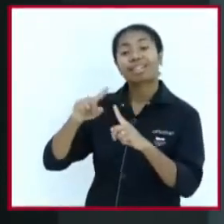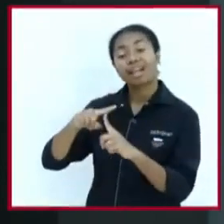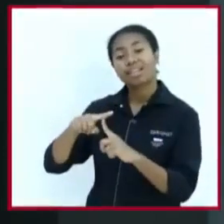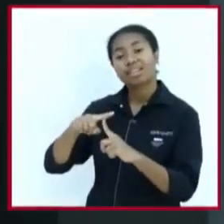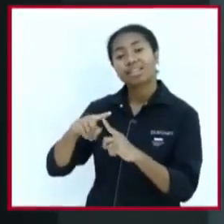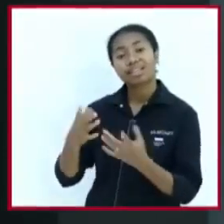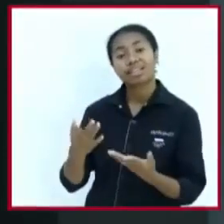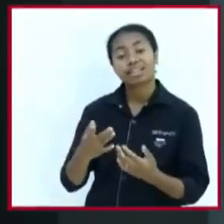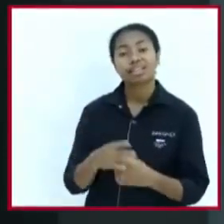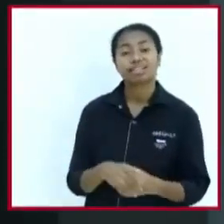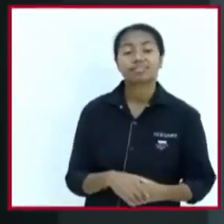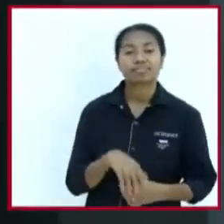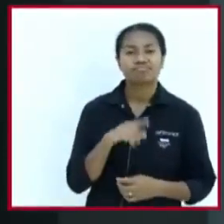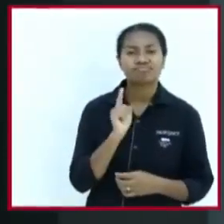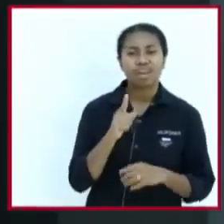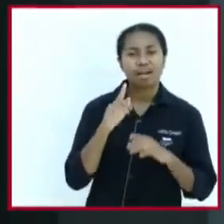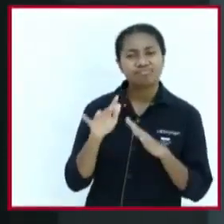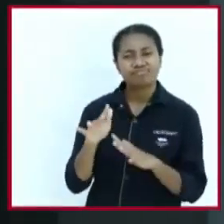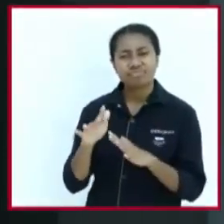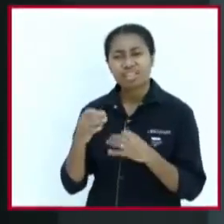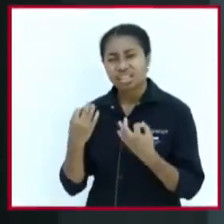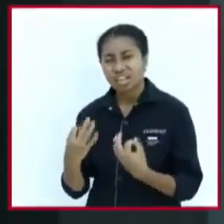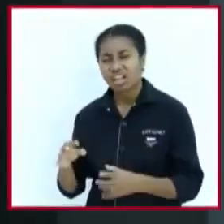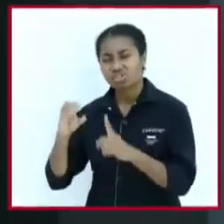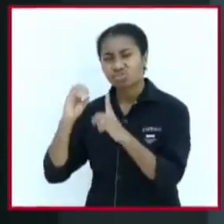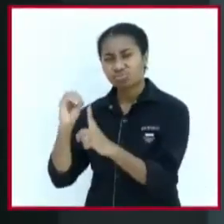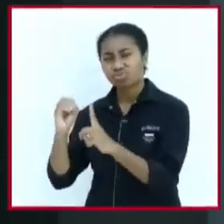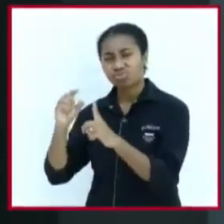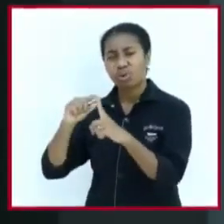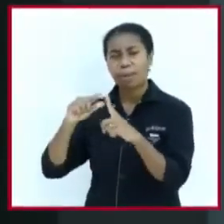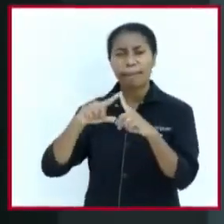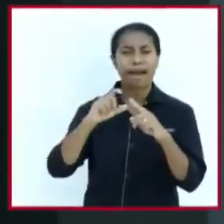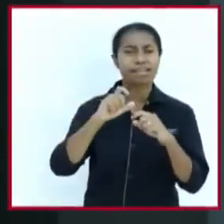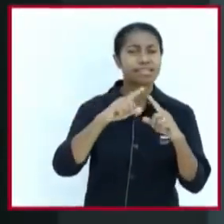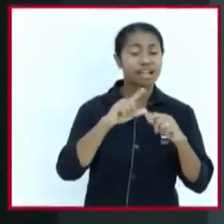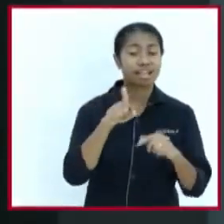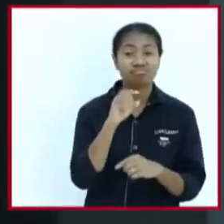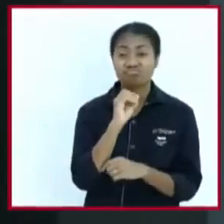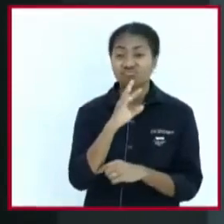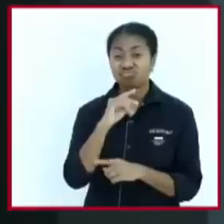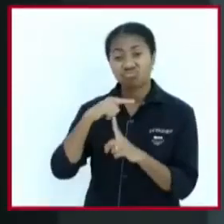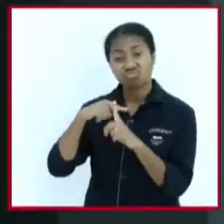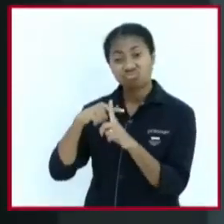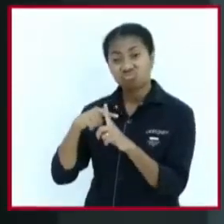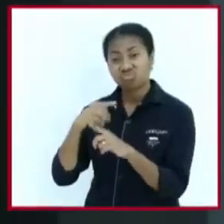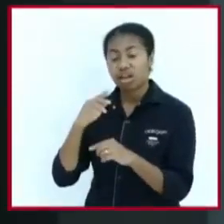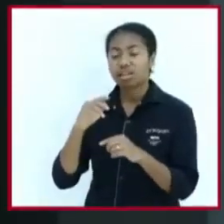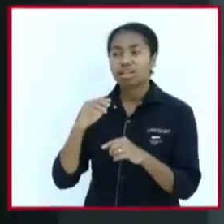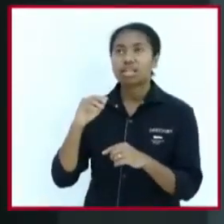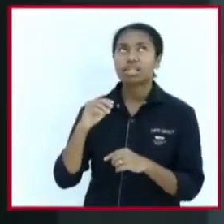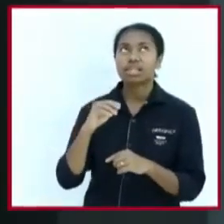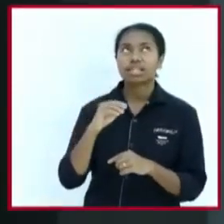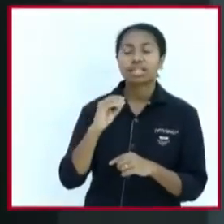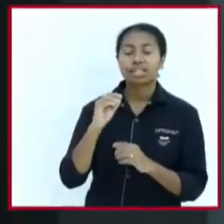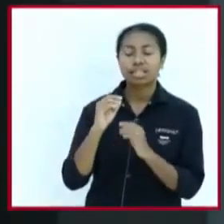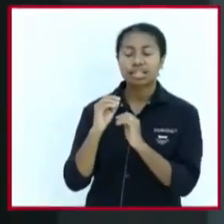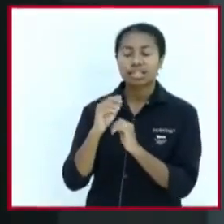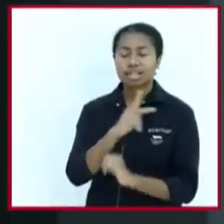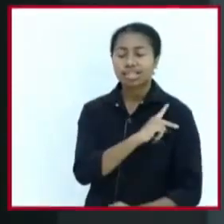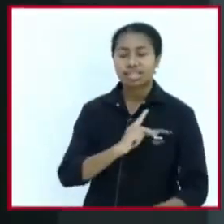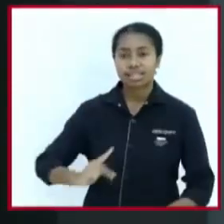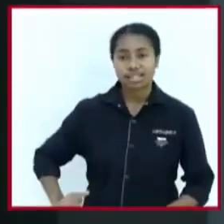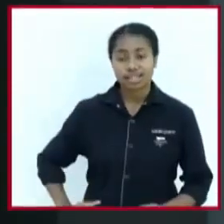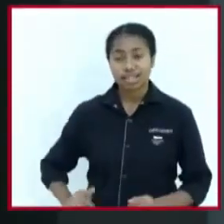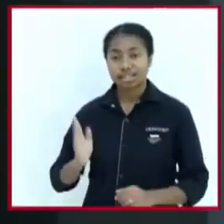Ibrani banyak Setelah pasal 10 10 pasal yang dia bicarakan keunggulan Kristus dan Kristen Dian lalu memberikan